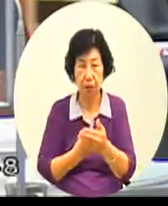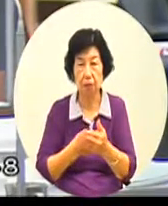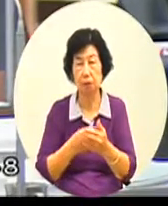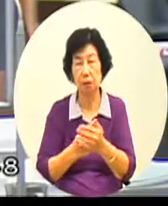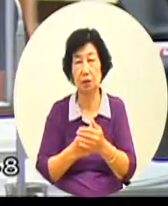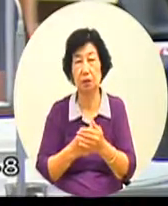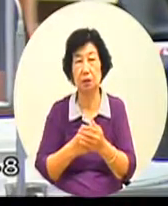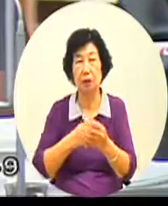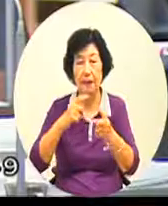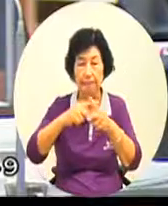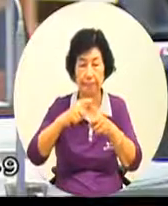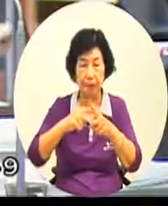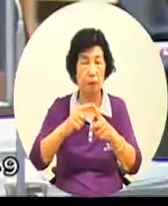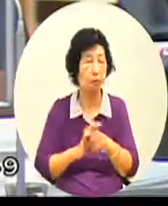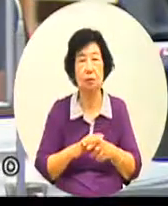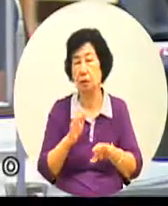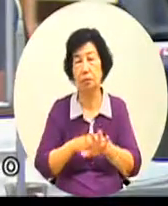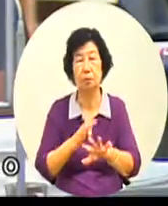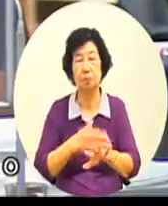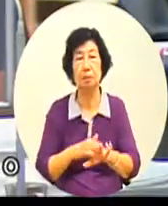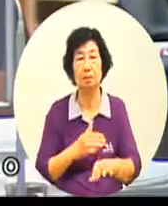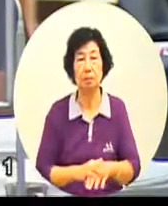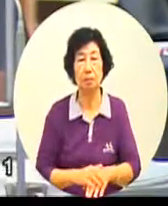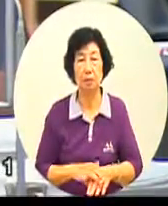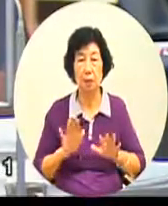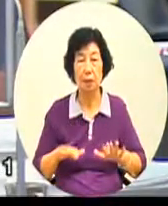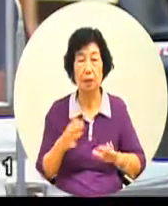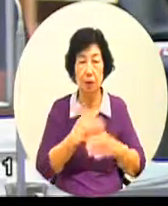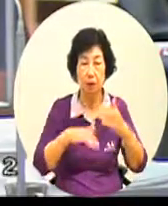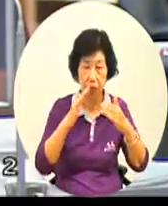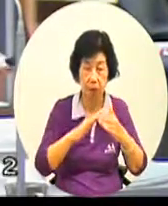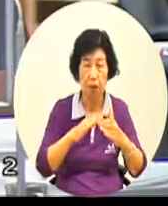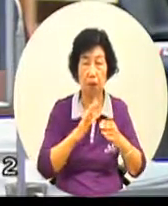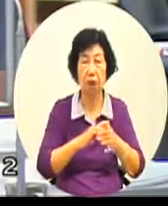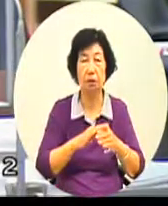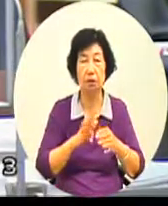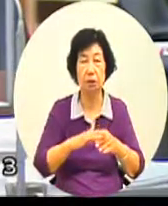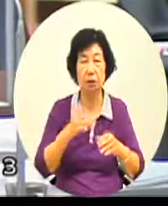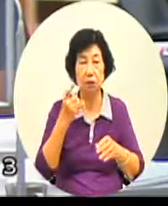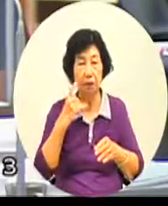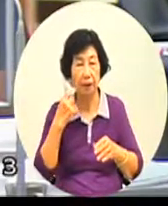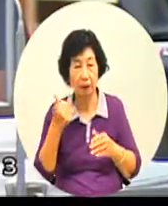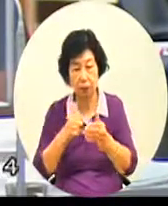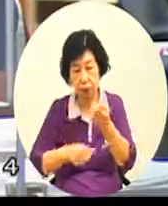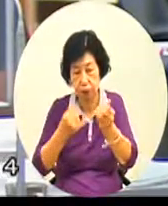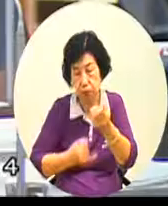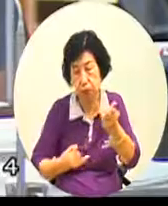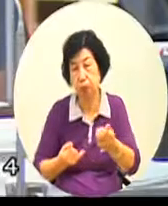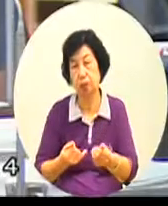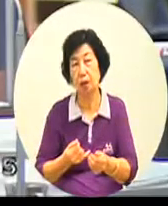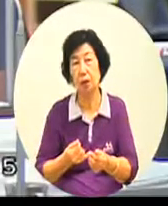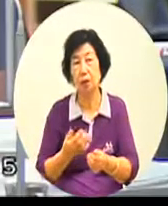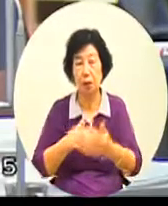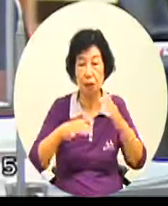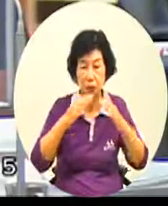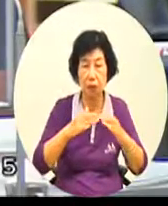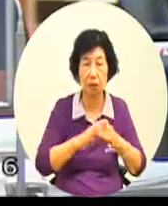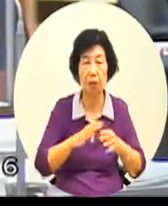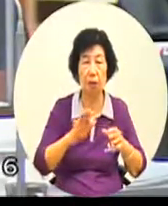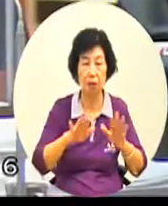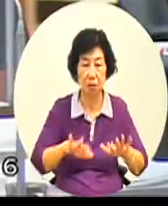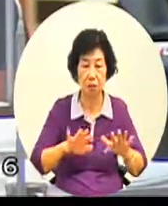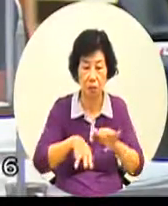对不对？尤其现在目前学校都是少子化嘛，目前学校剩余的空间非常多，包